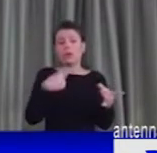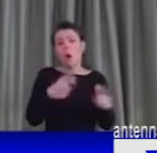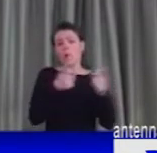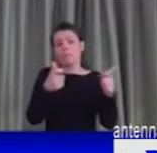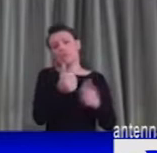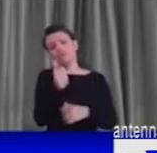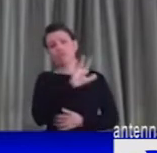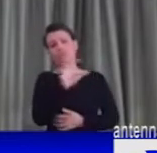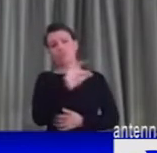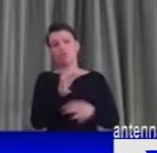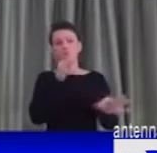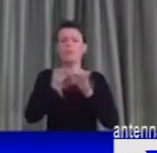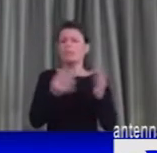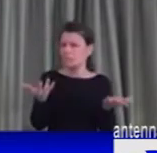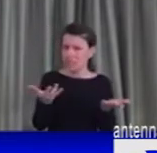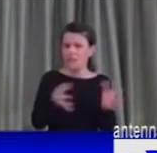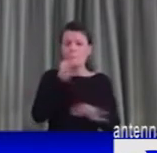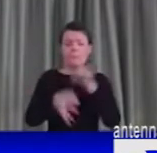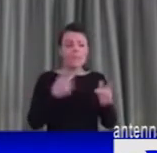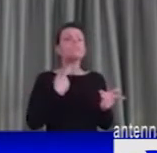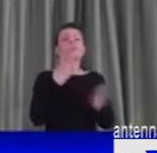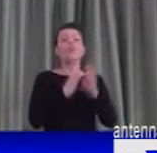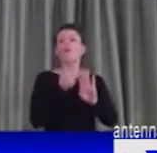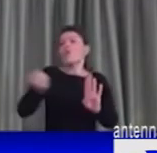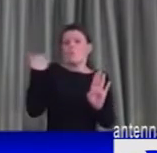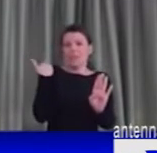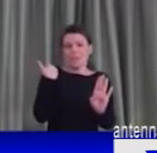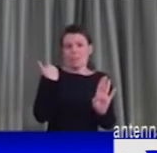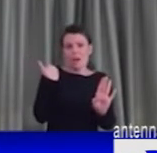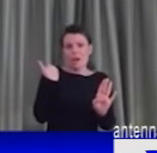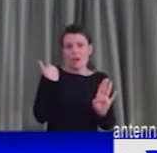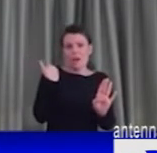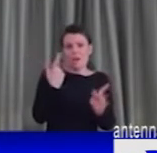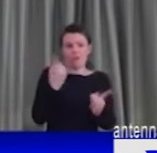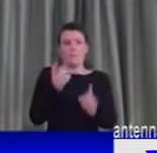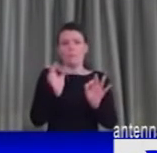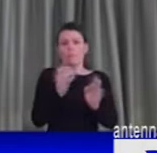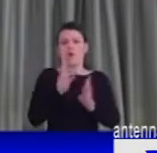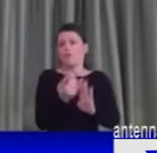vuol dire che sostanzialmente ci sono meno positivi rispetto a quelli di ieri.